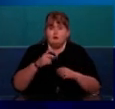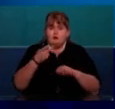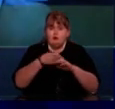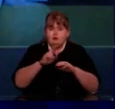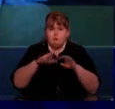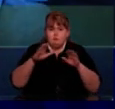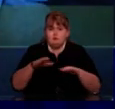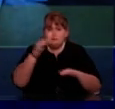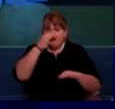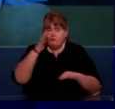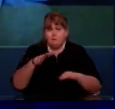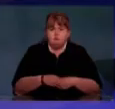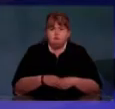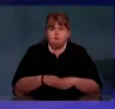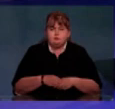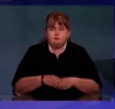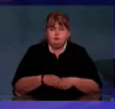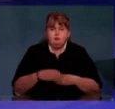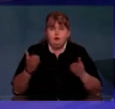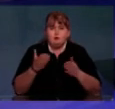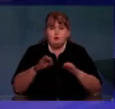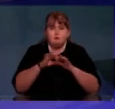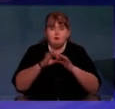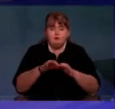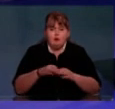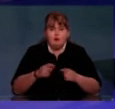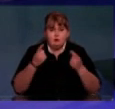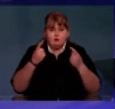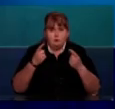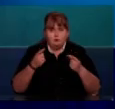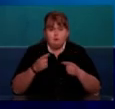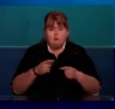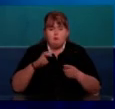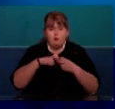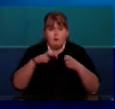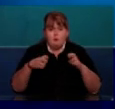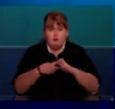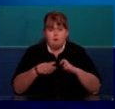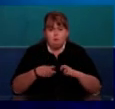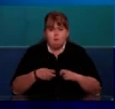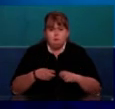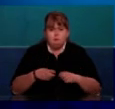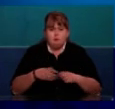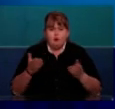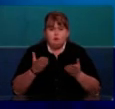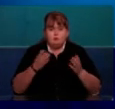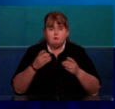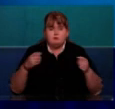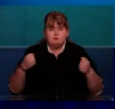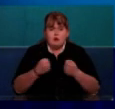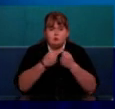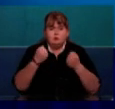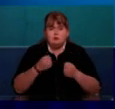тропической Африки, которые привели к огромному количеству проблем, с которыми